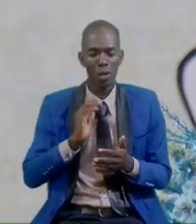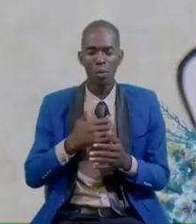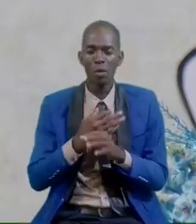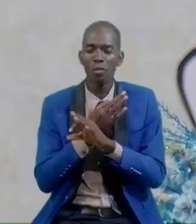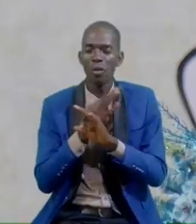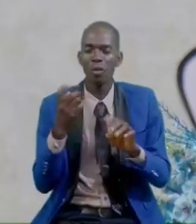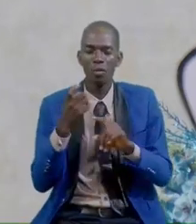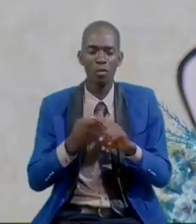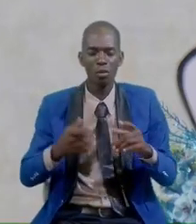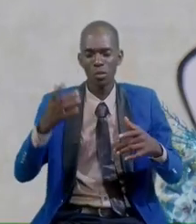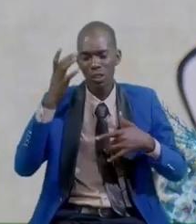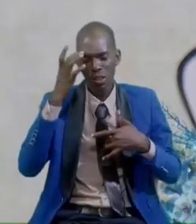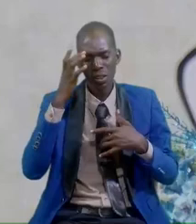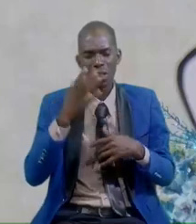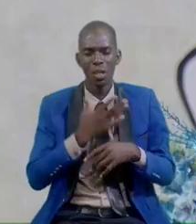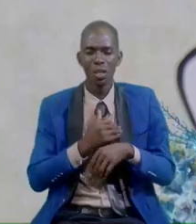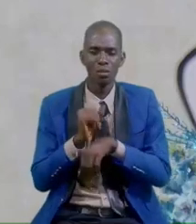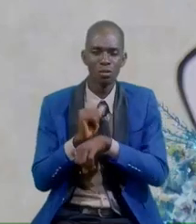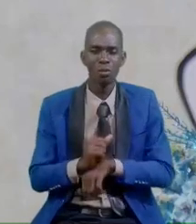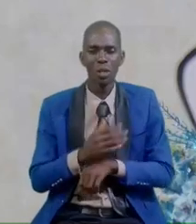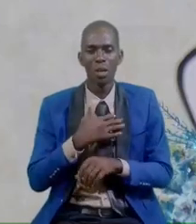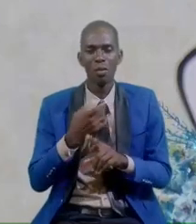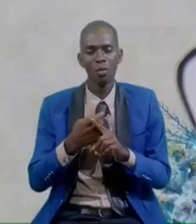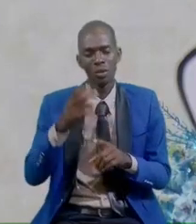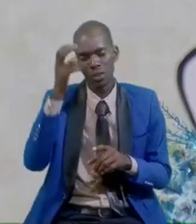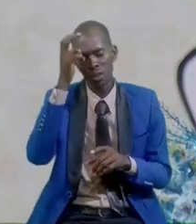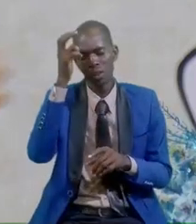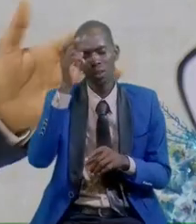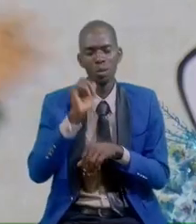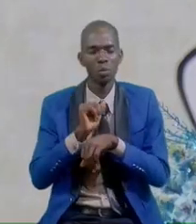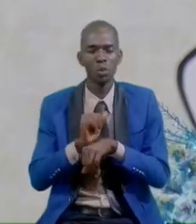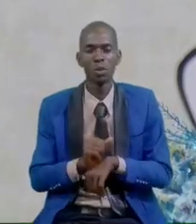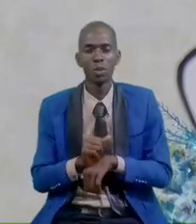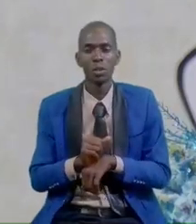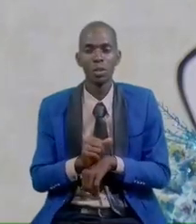de toute affliction satanique, le Seigneur va vous délivrer.